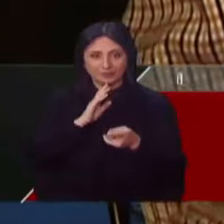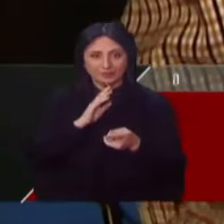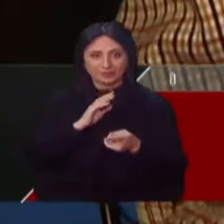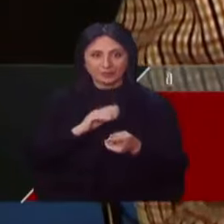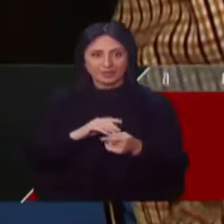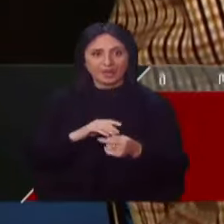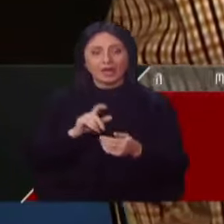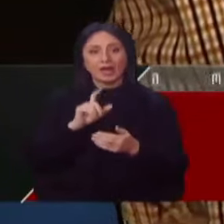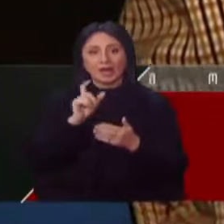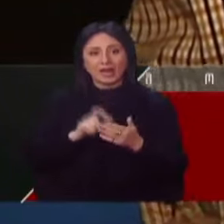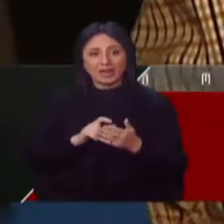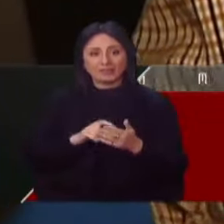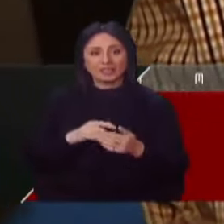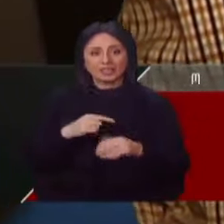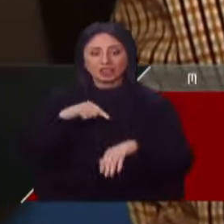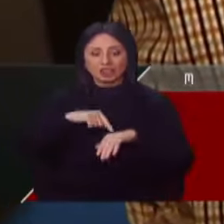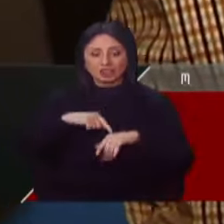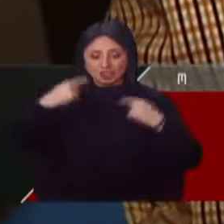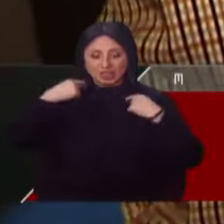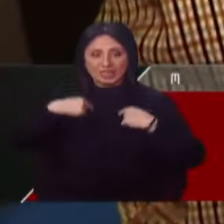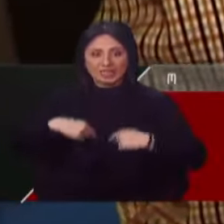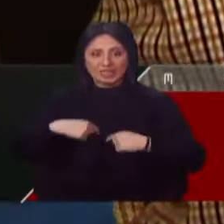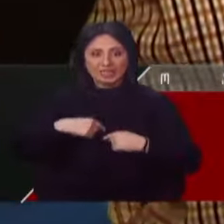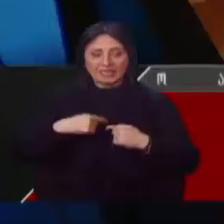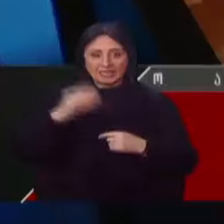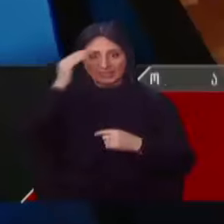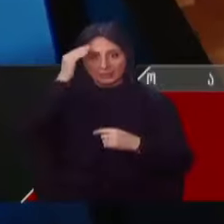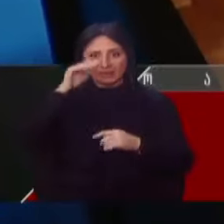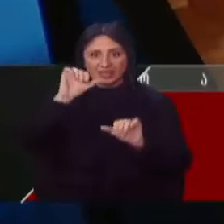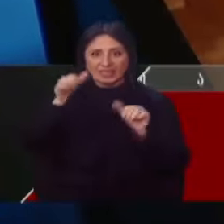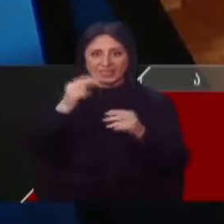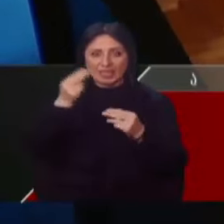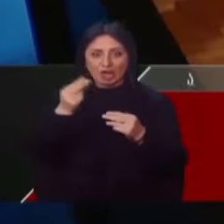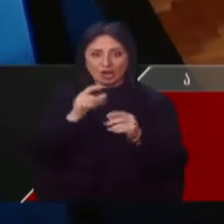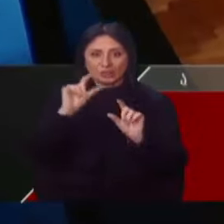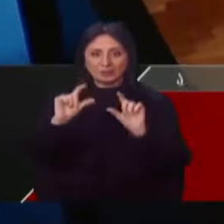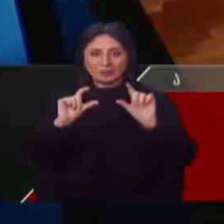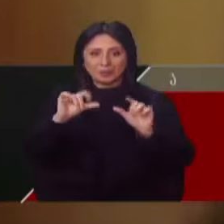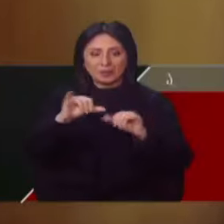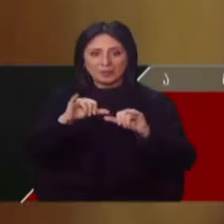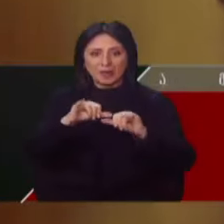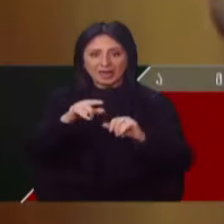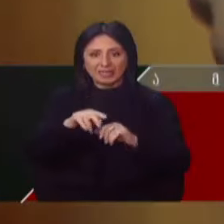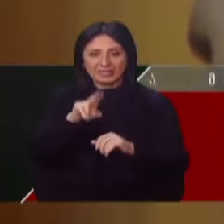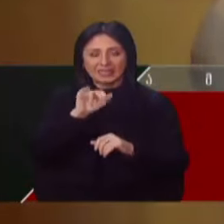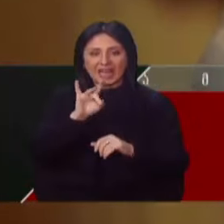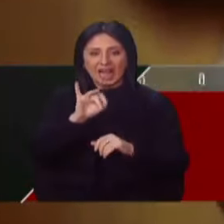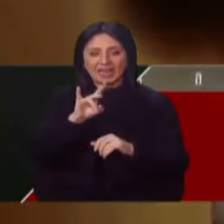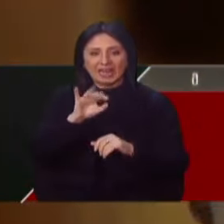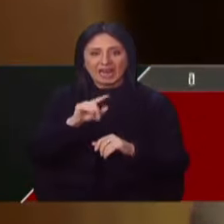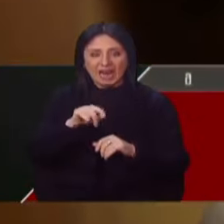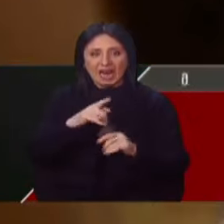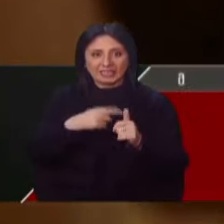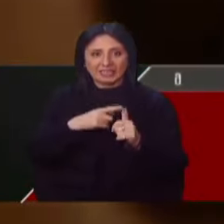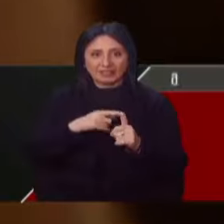Ara lexeps. Mișe gârțnebeps. Animații este decorații, miniaturul magidaze, Elene Darianis,